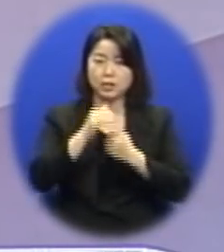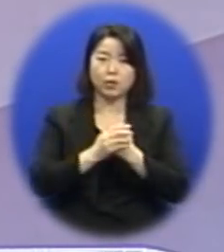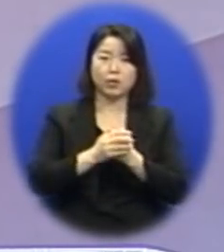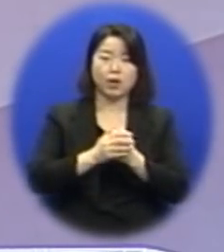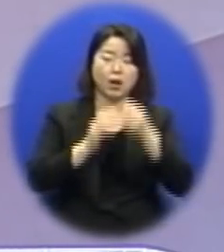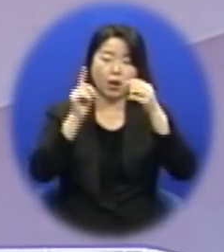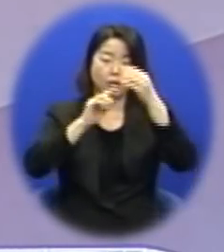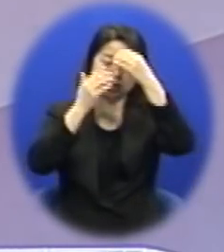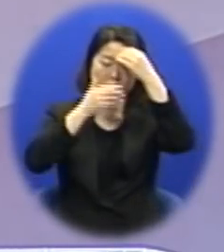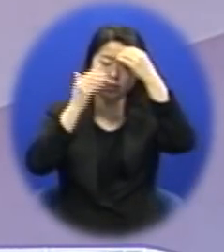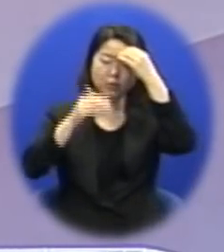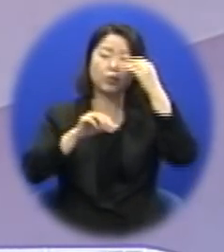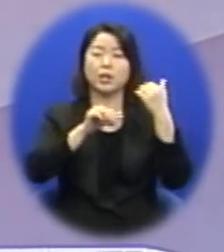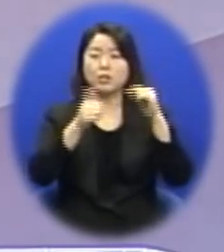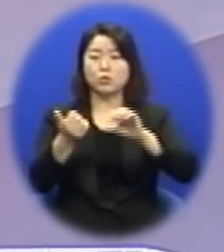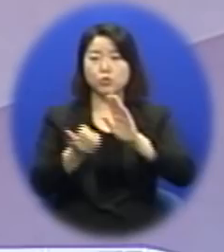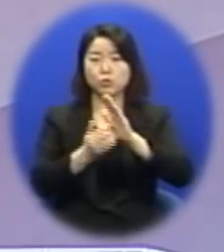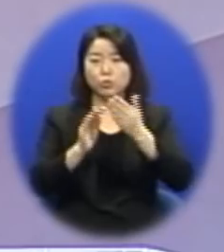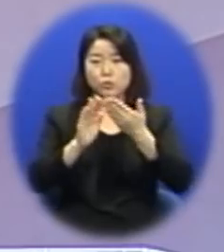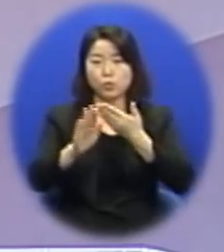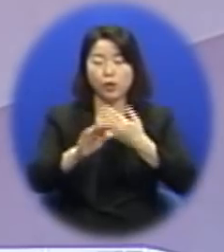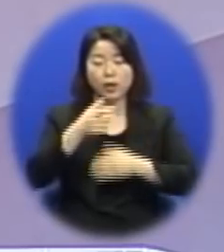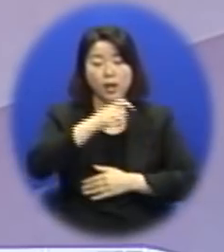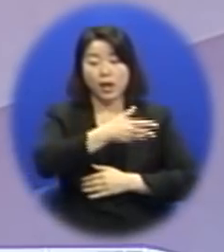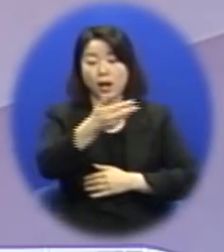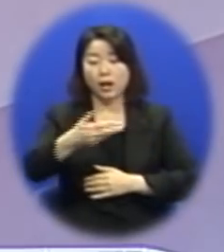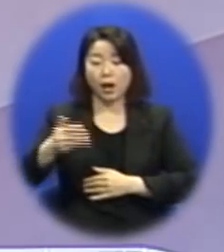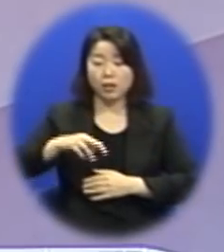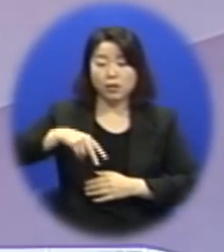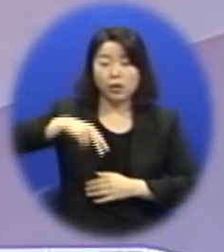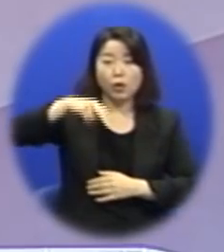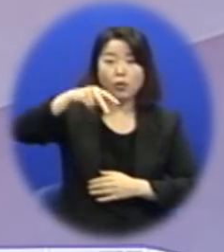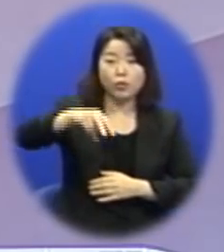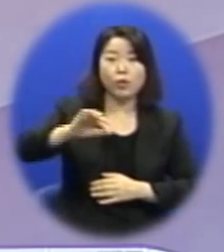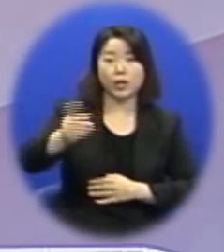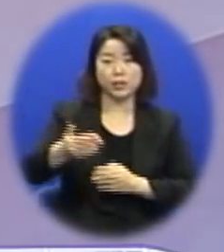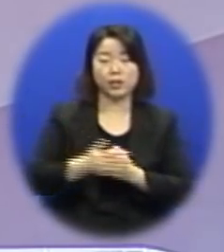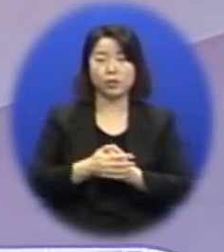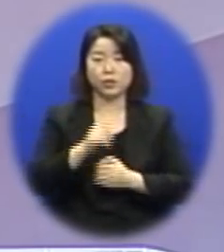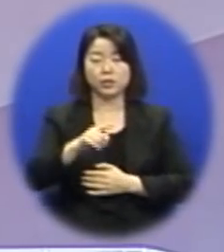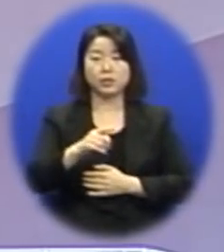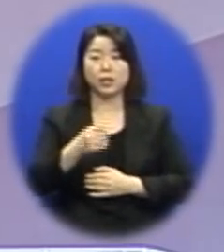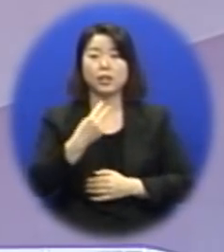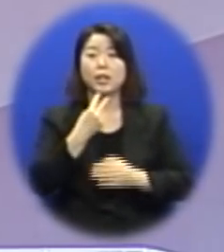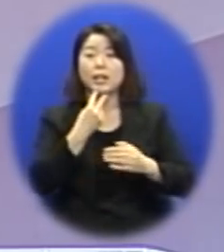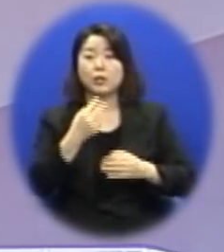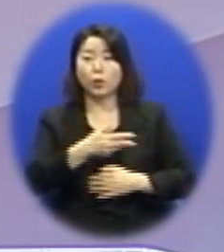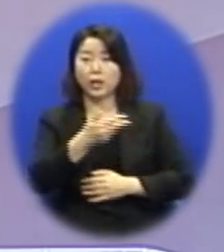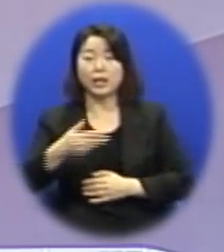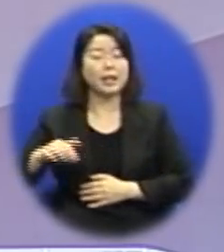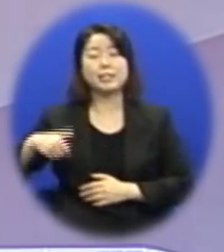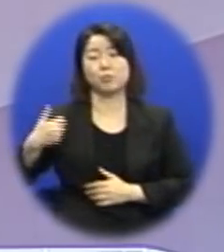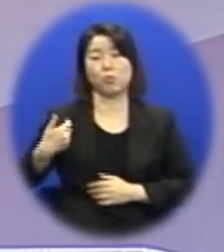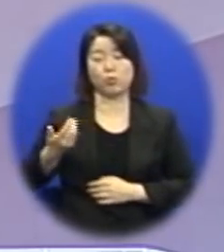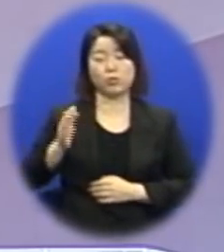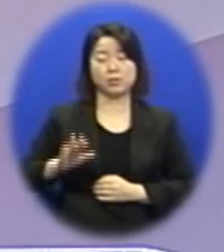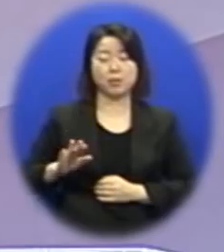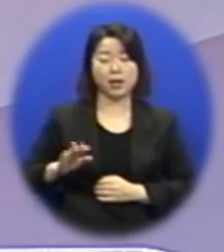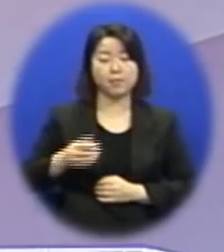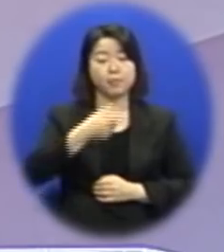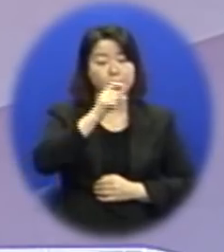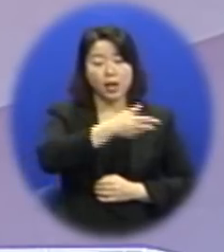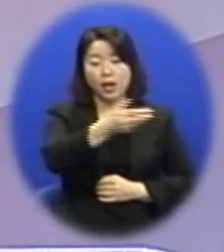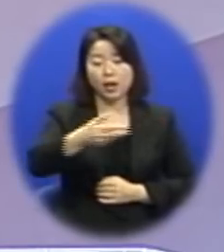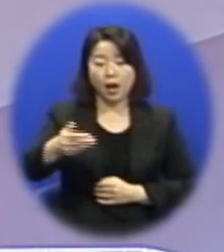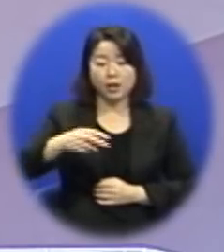난 다음에 보니까는 강을 건너가요 그게 요단 강인지 모르겠지만 하여튼 강을 건너가요